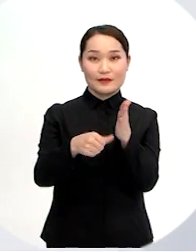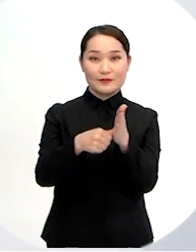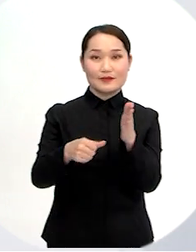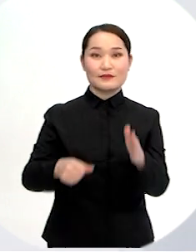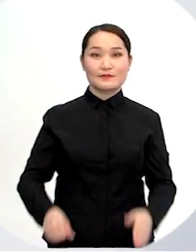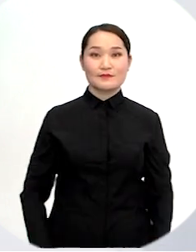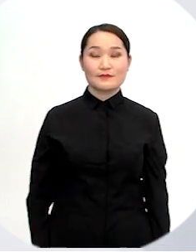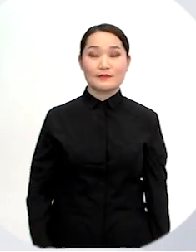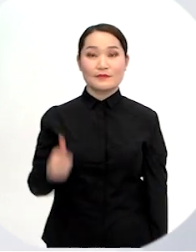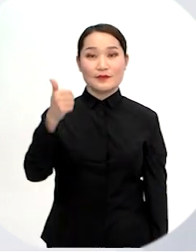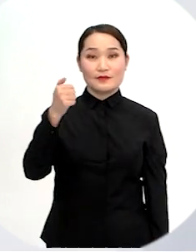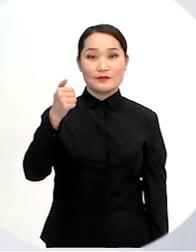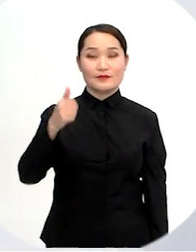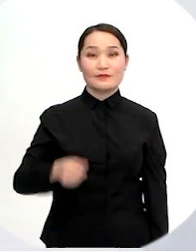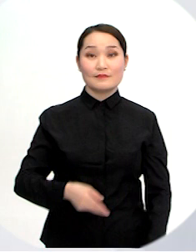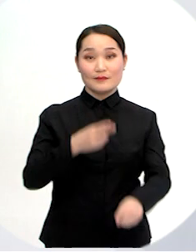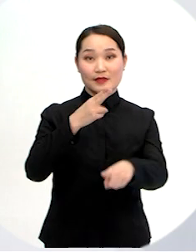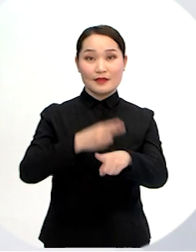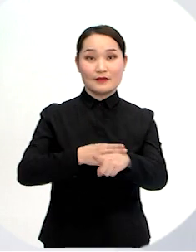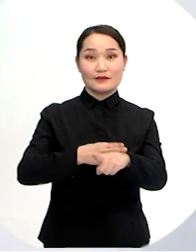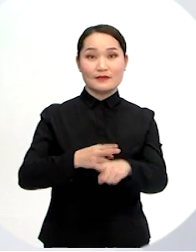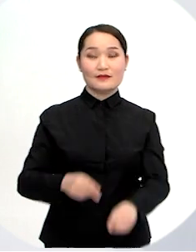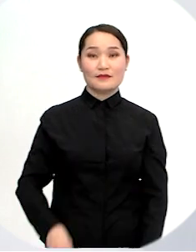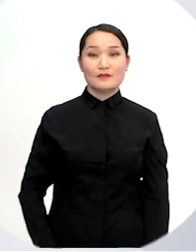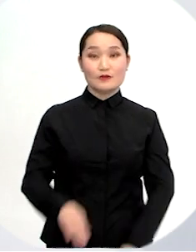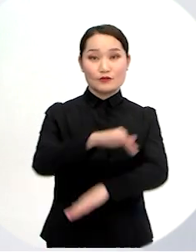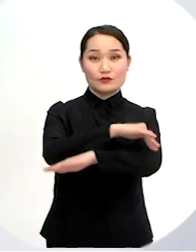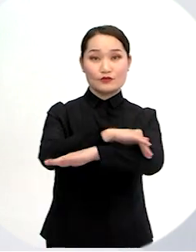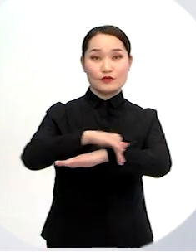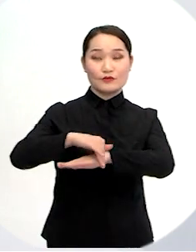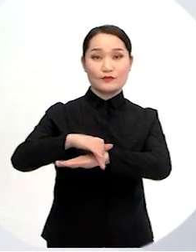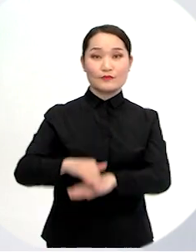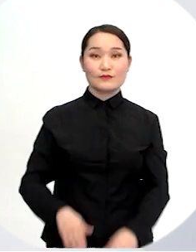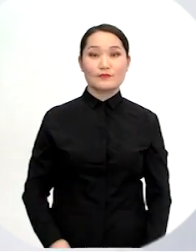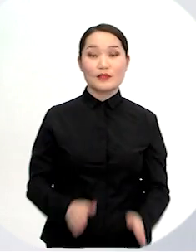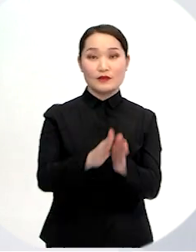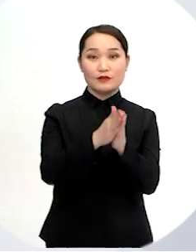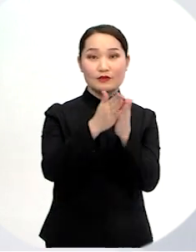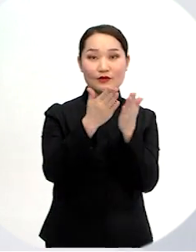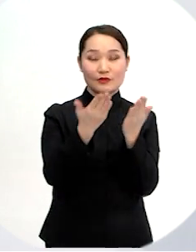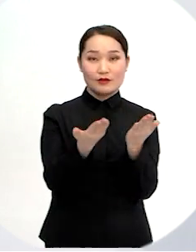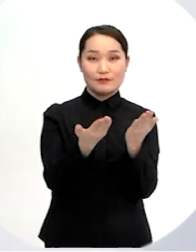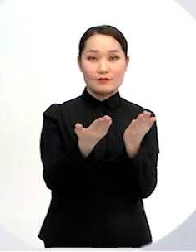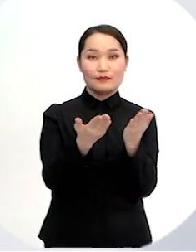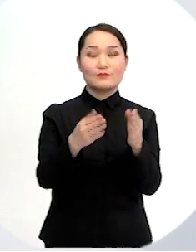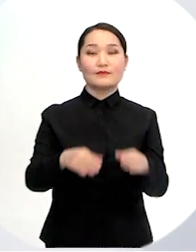Дэвтэр, үзэг, харандаа, шугам, сурах бичиг.